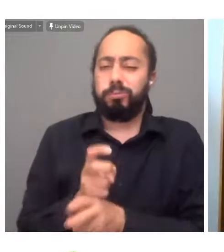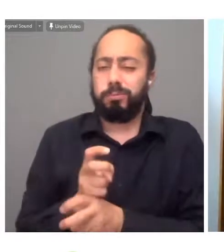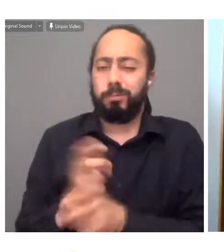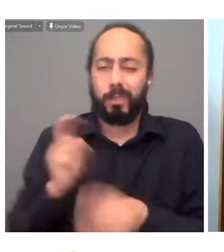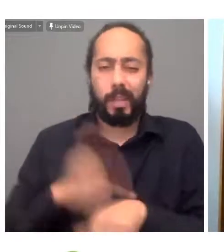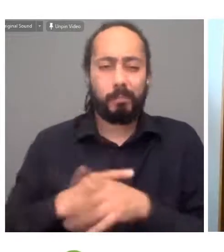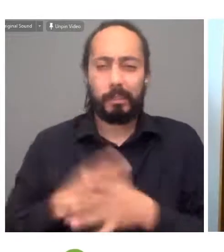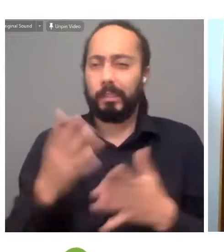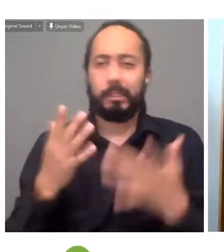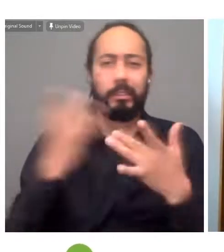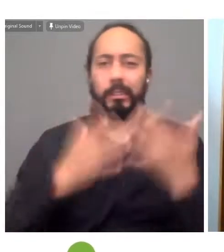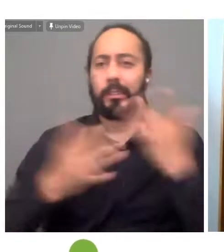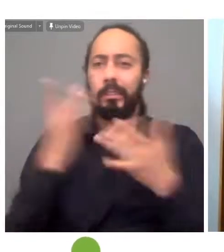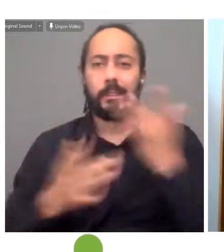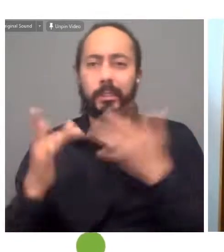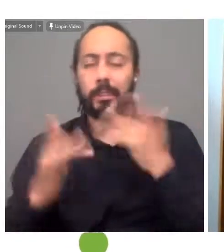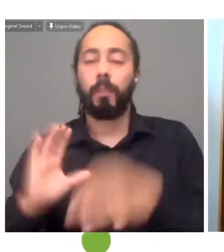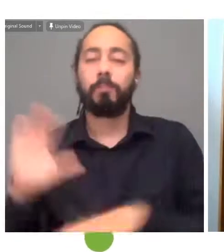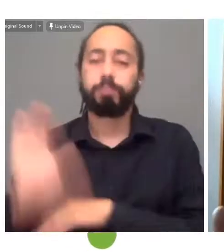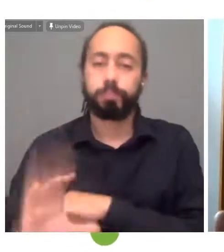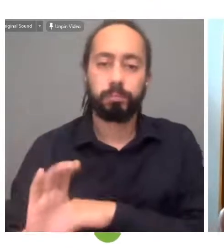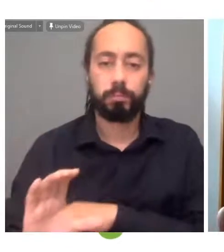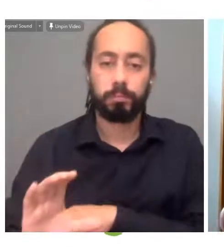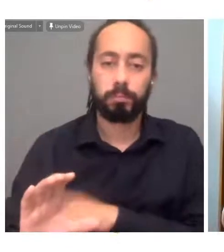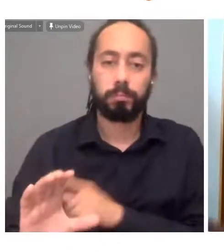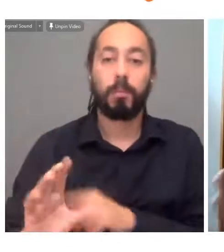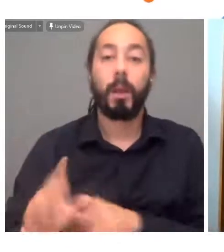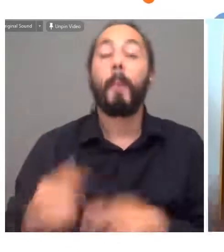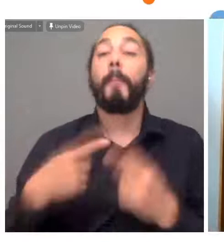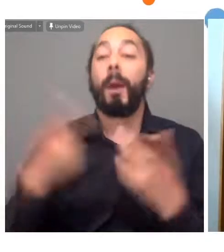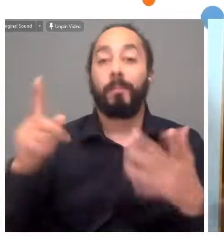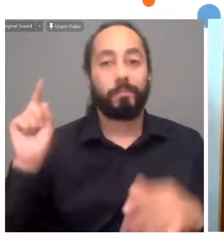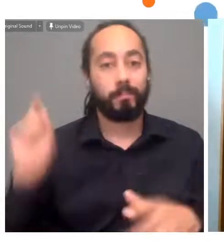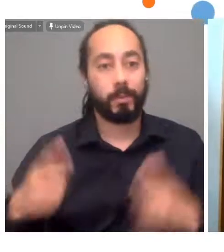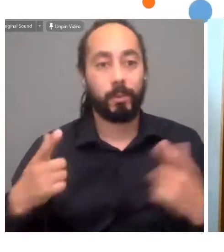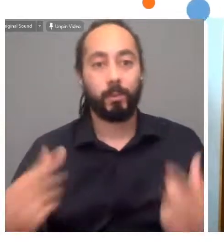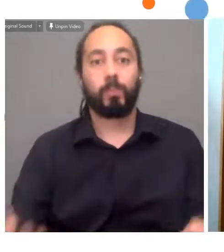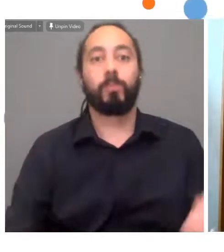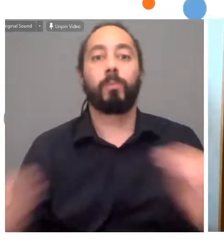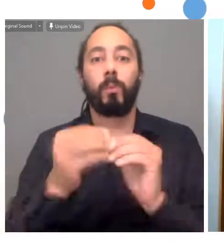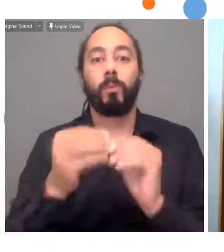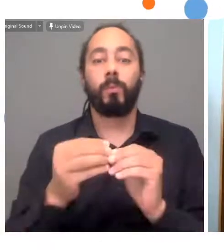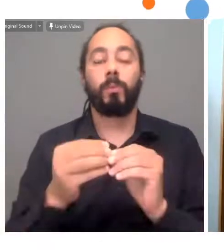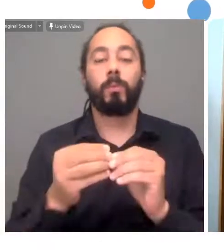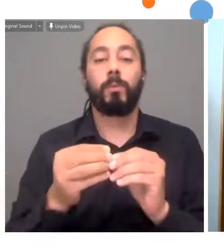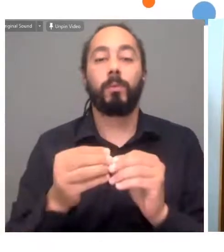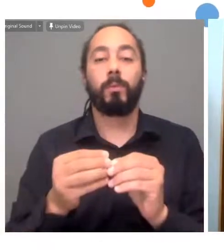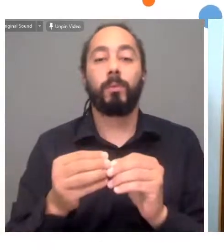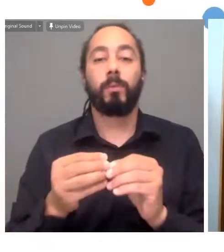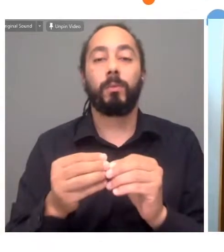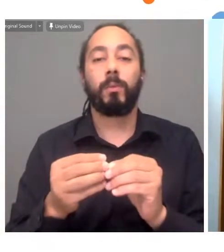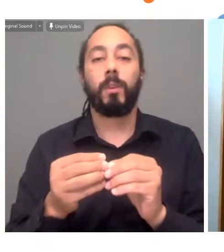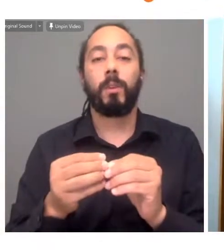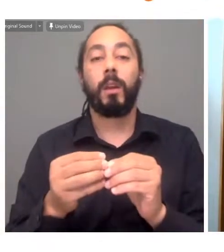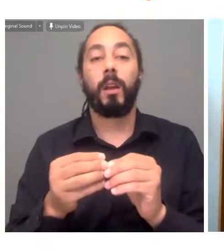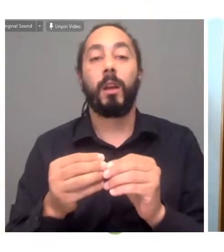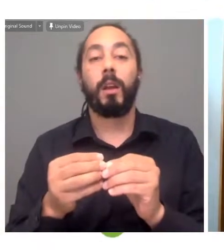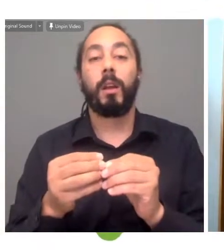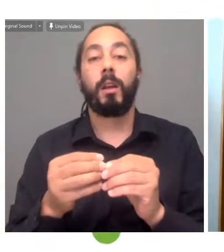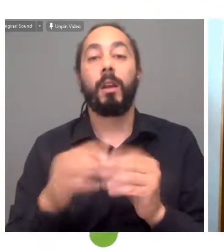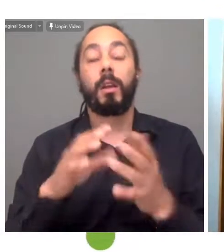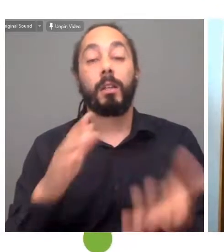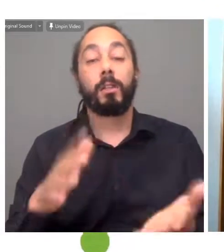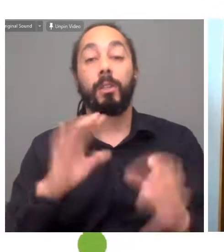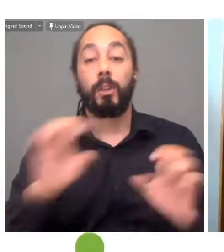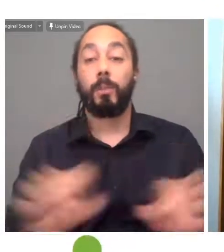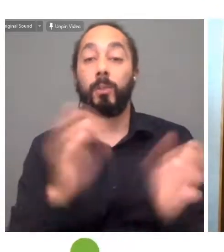déjà des fonds de nous, on a dit, écoutez, dépensez l'argent, que le projet ait lieu ou non. Donc, utiliser les fonds qui vous étaient déjà